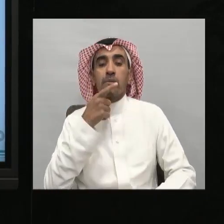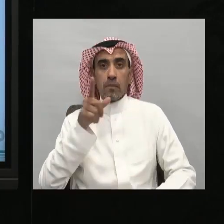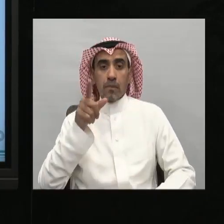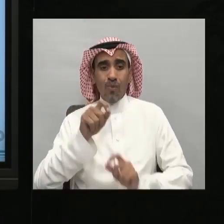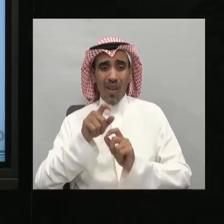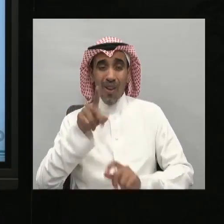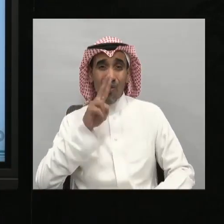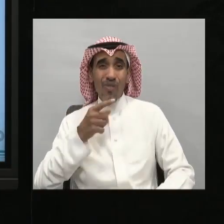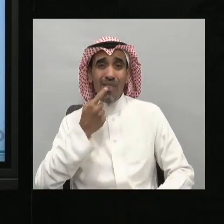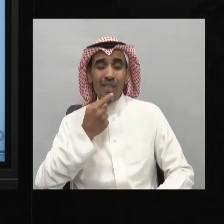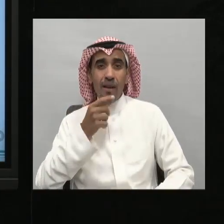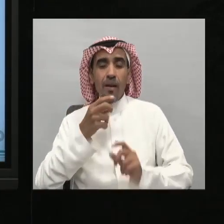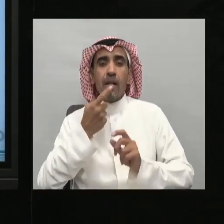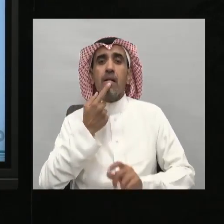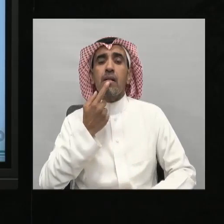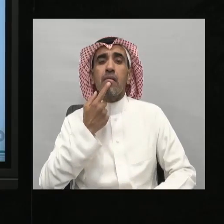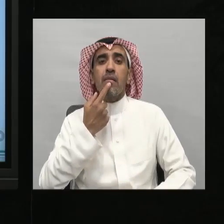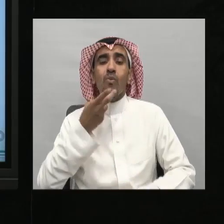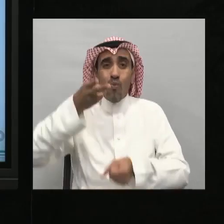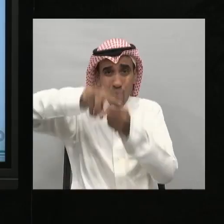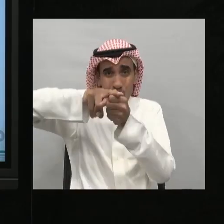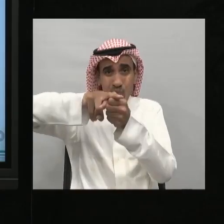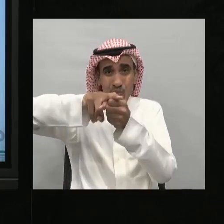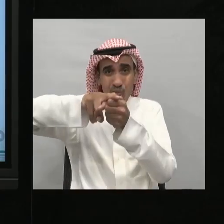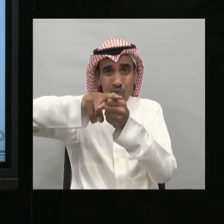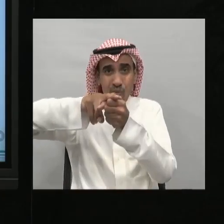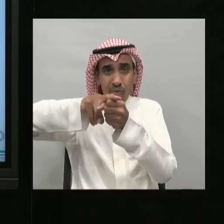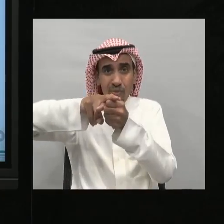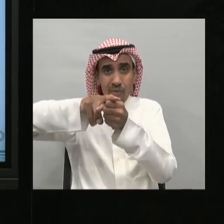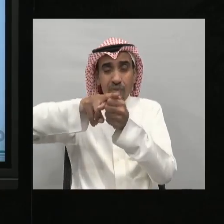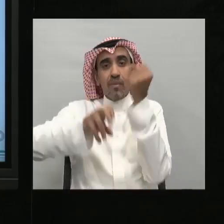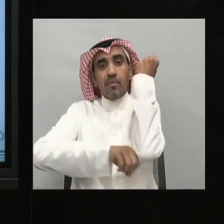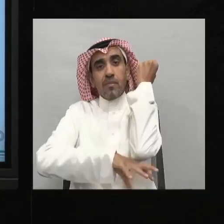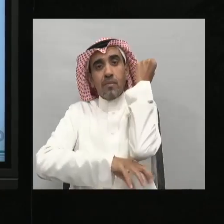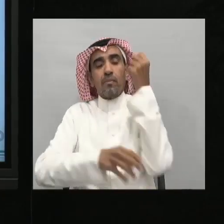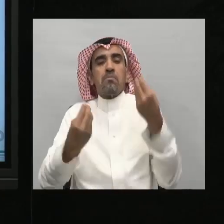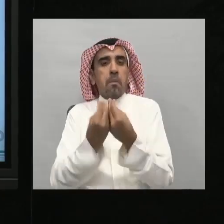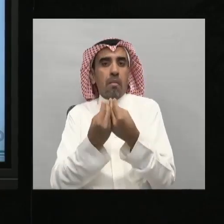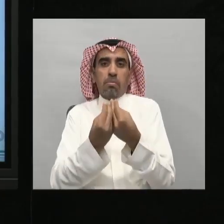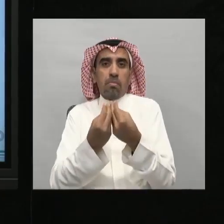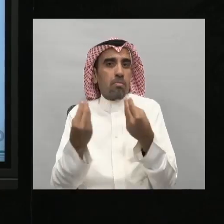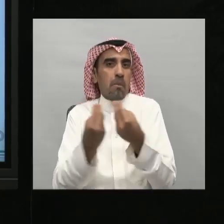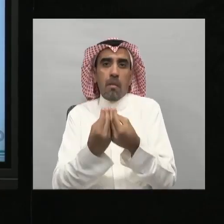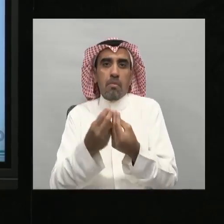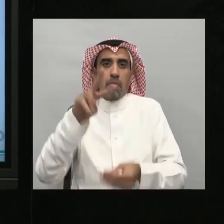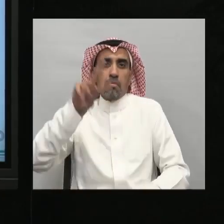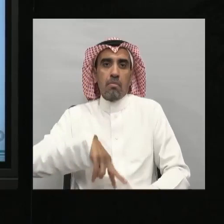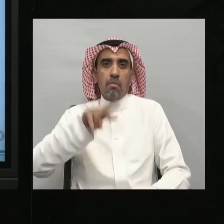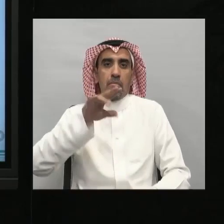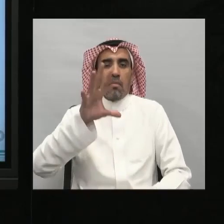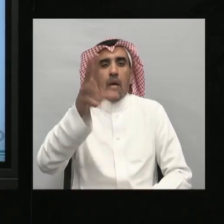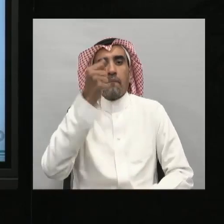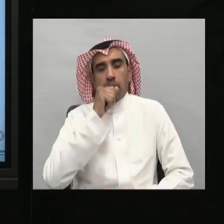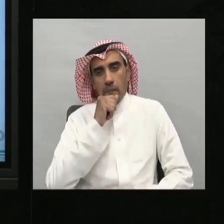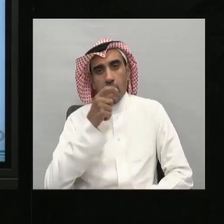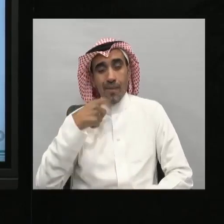هذه الفتحة هي فتحة الفم وأيضا فتحة الشرج، سوف نتحدث عنها بعد قليل، ولكن دعونا نركز هنا